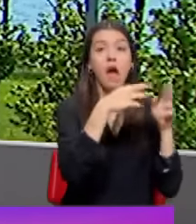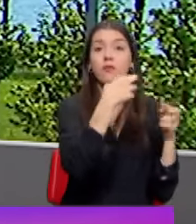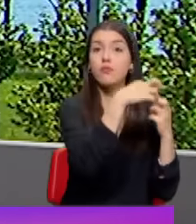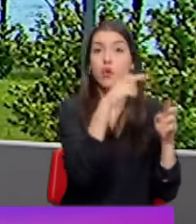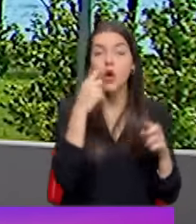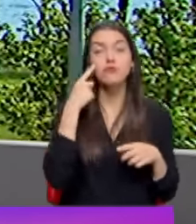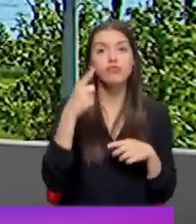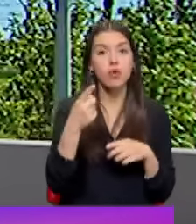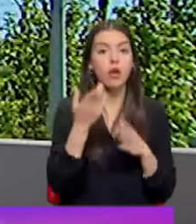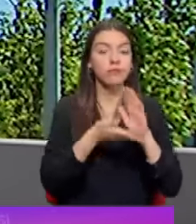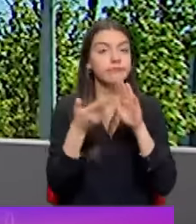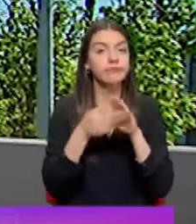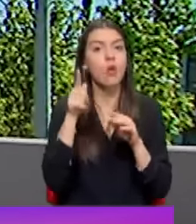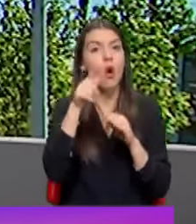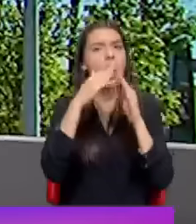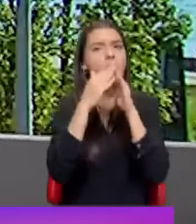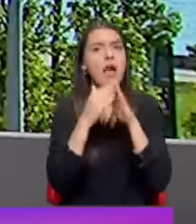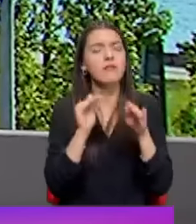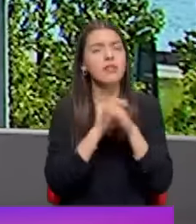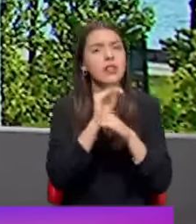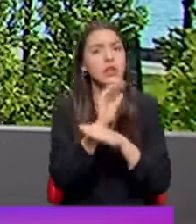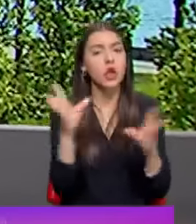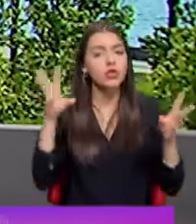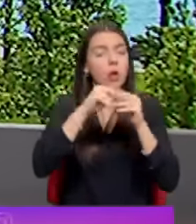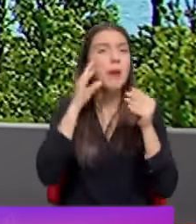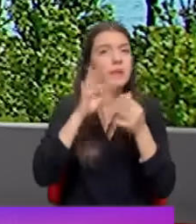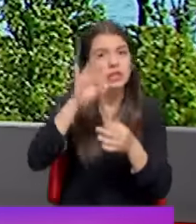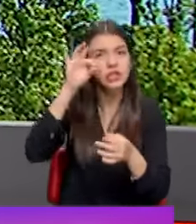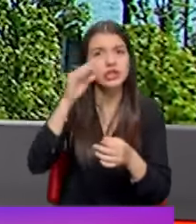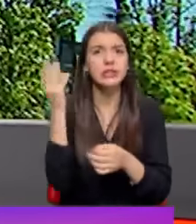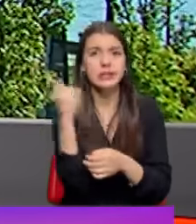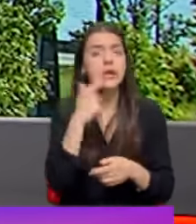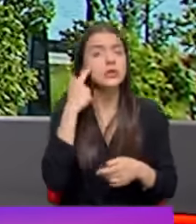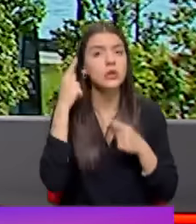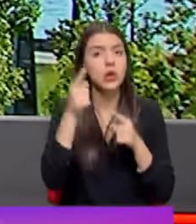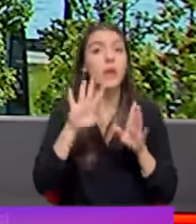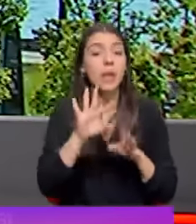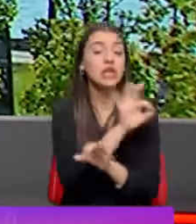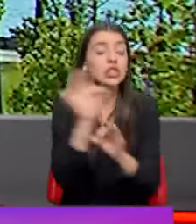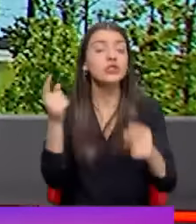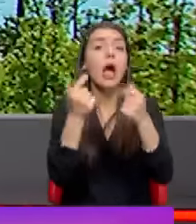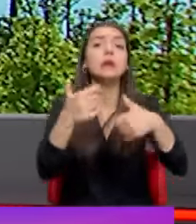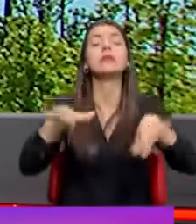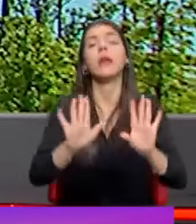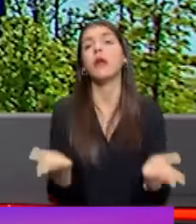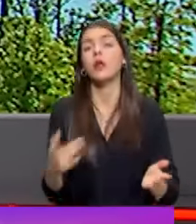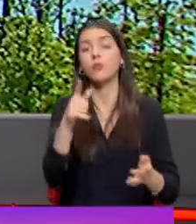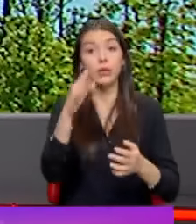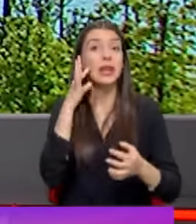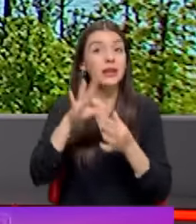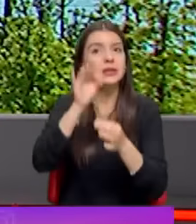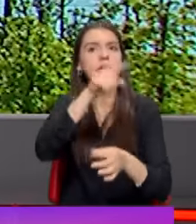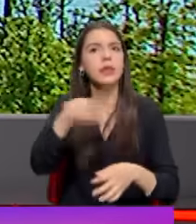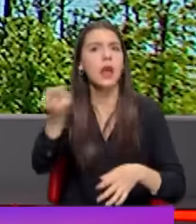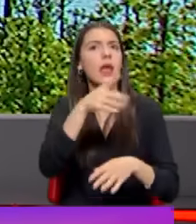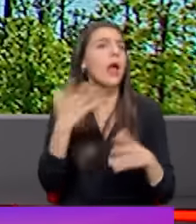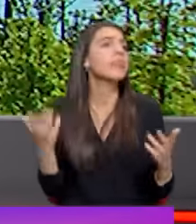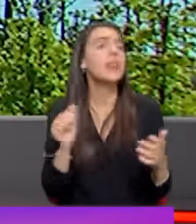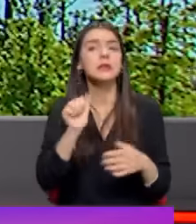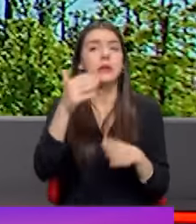sayısı ve o evlerde yaşayan toplam kişi sayısıyla ilgili ama hiç az değil. Bu insanlar ne zaman